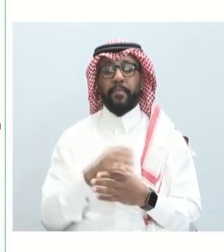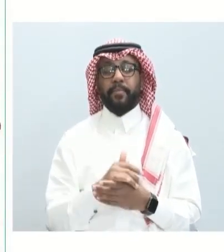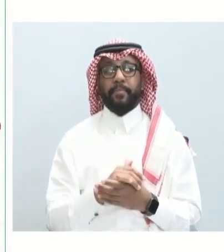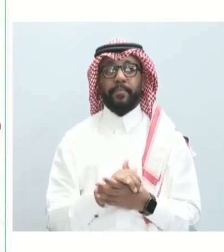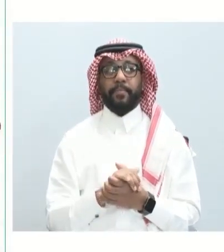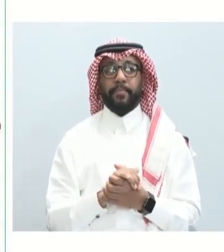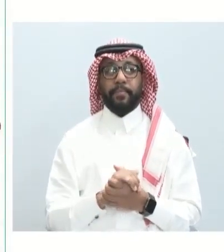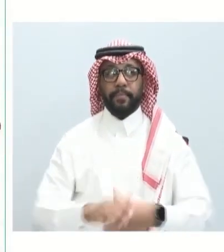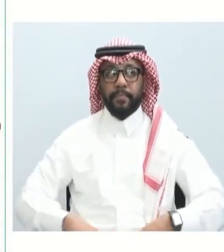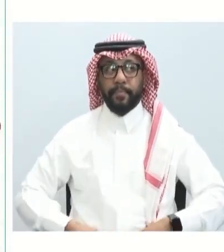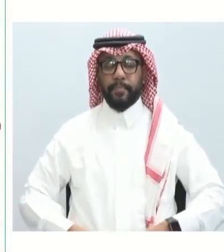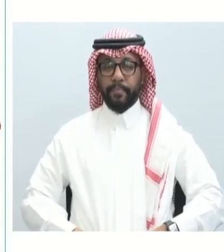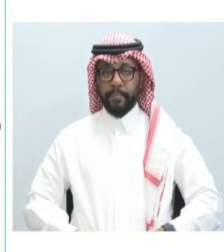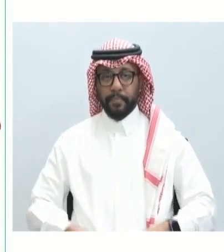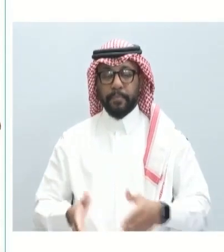السؤال